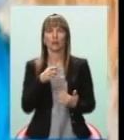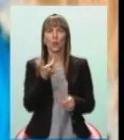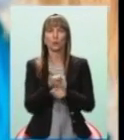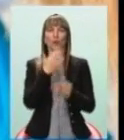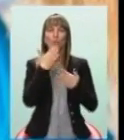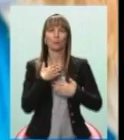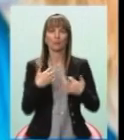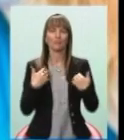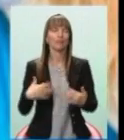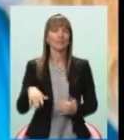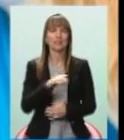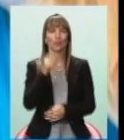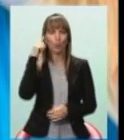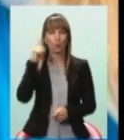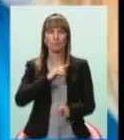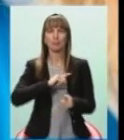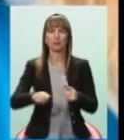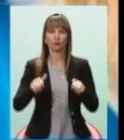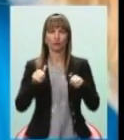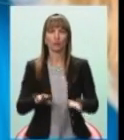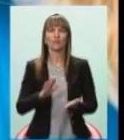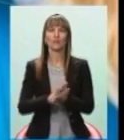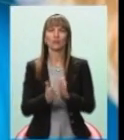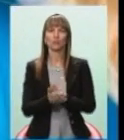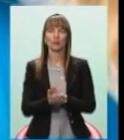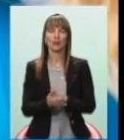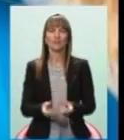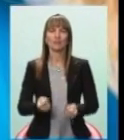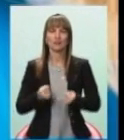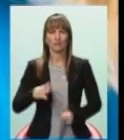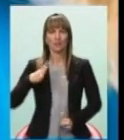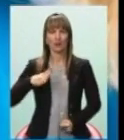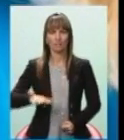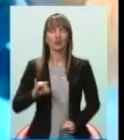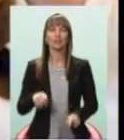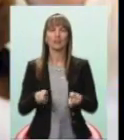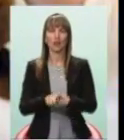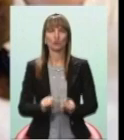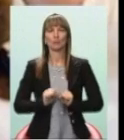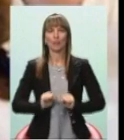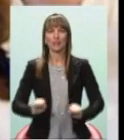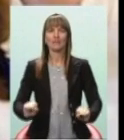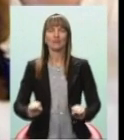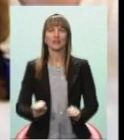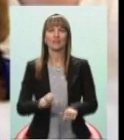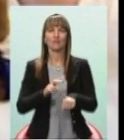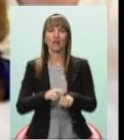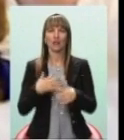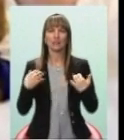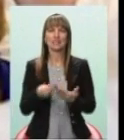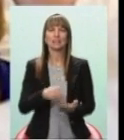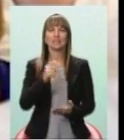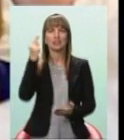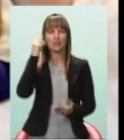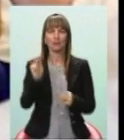тварин, вміння швидко приймати рішення у ситуаціях, фізична витривалість, а також сміливість. Ветеринарів цінують за їх знання